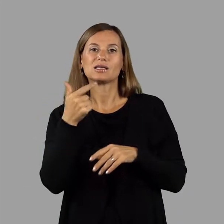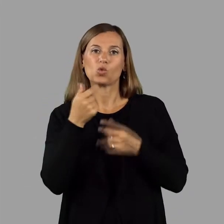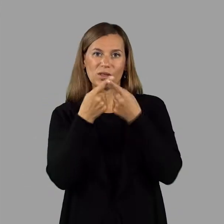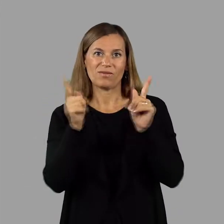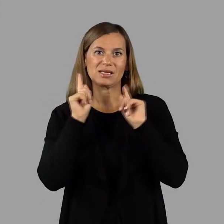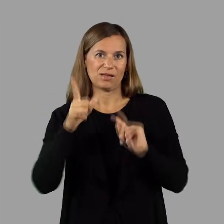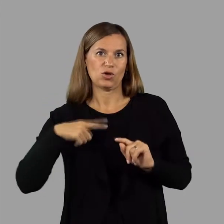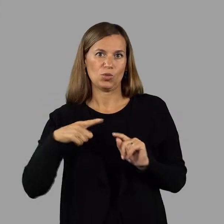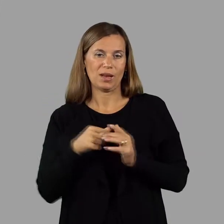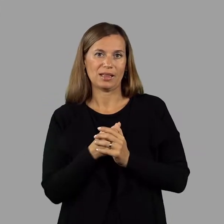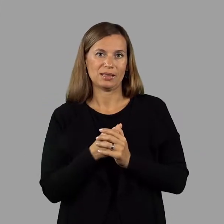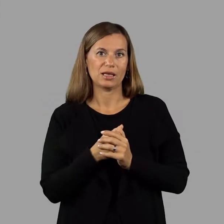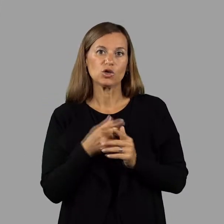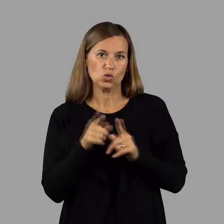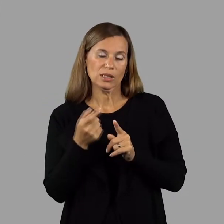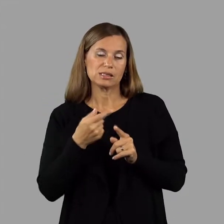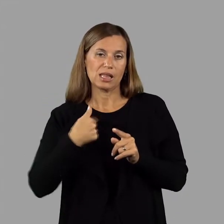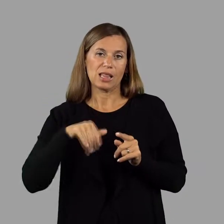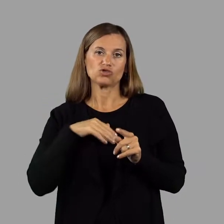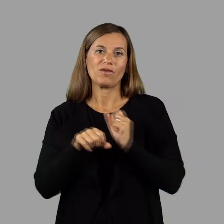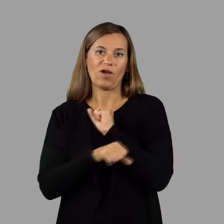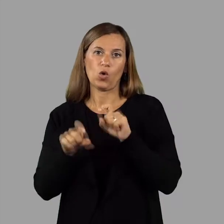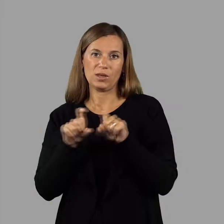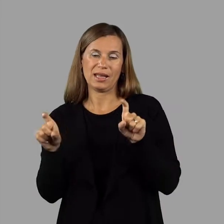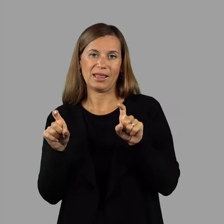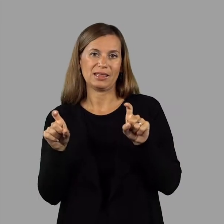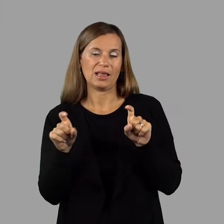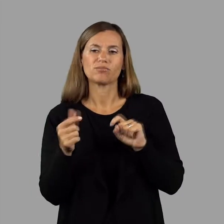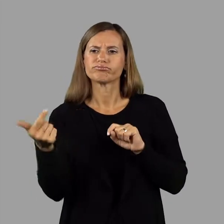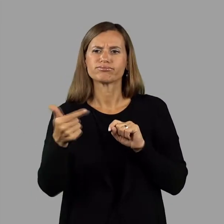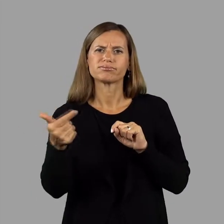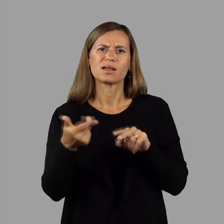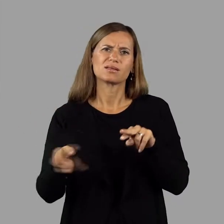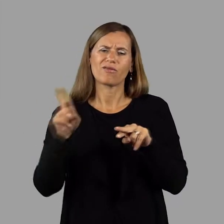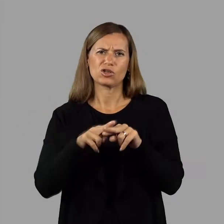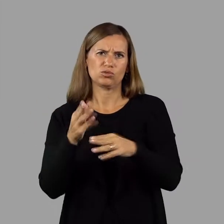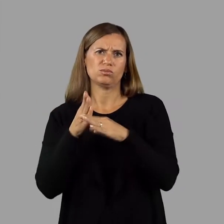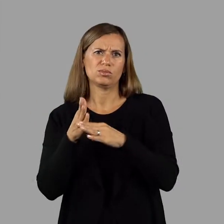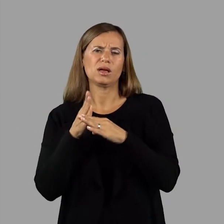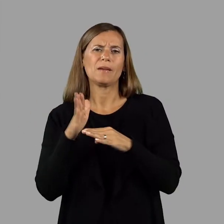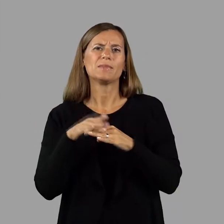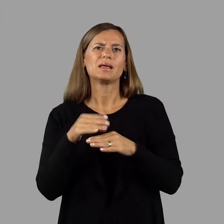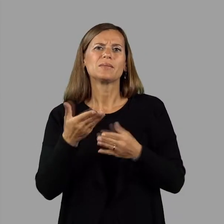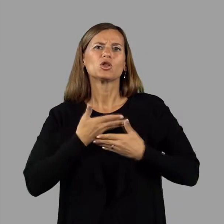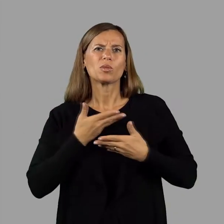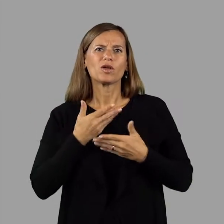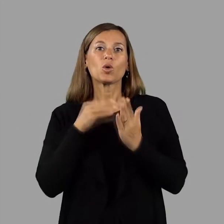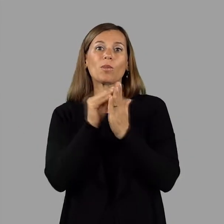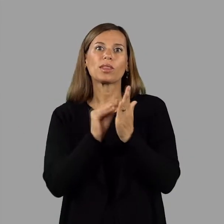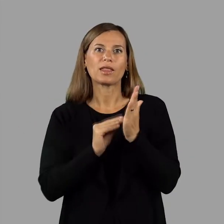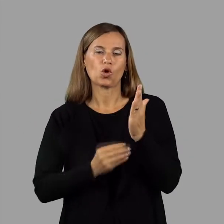v Ljubljani, torej tudi z naše fakultete. Predvsem sta nam bila pomoč pri pridobivanju podatkovnih